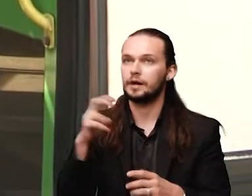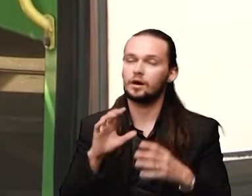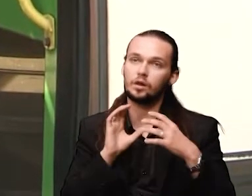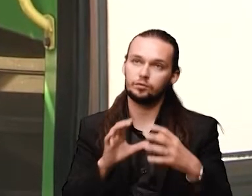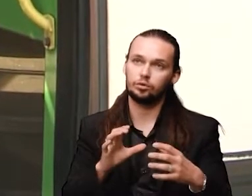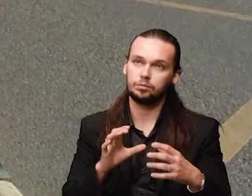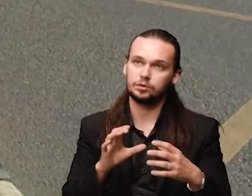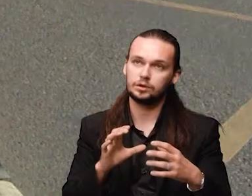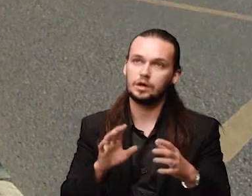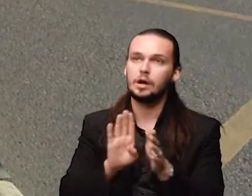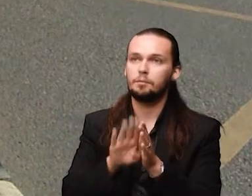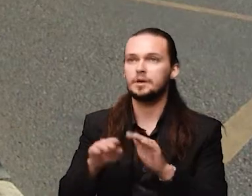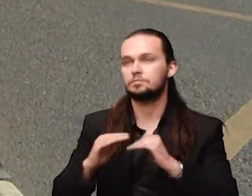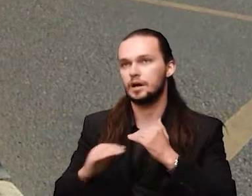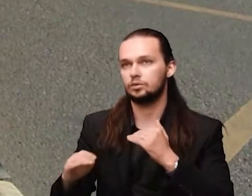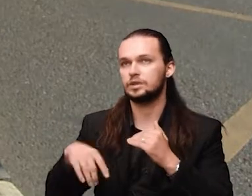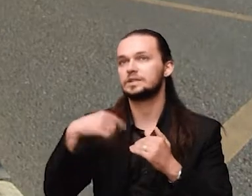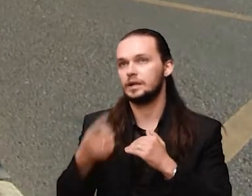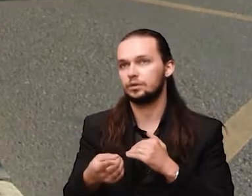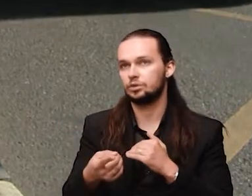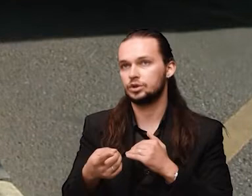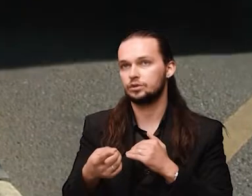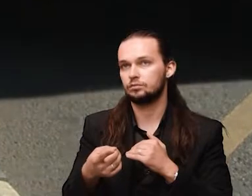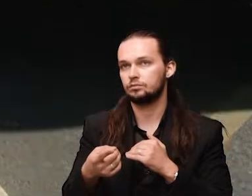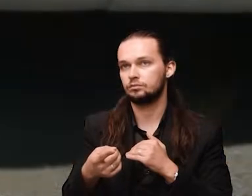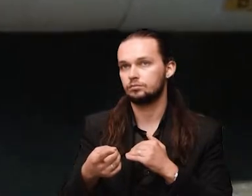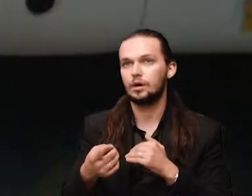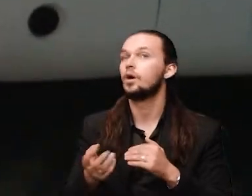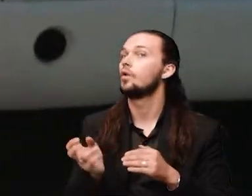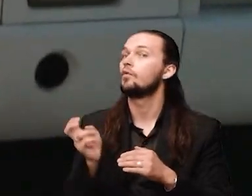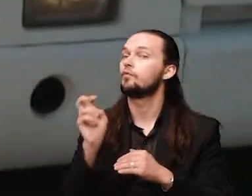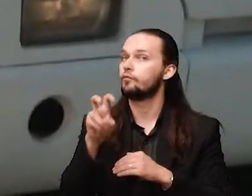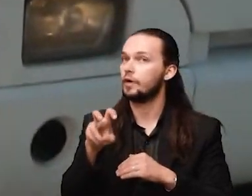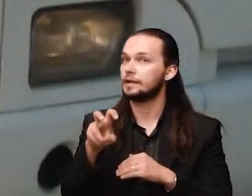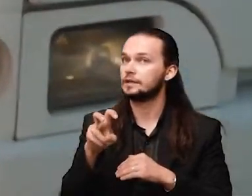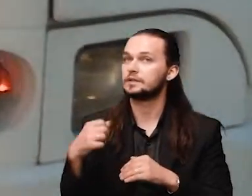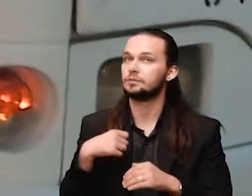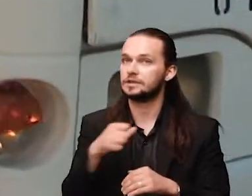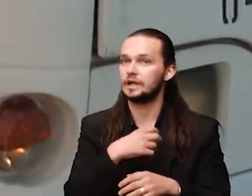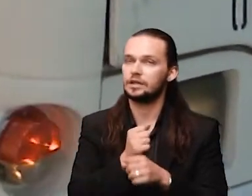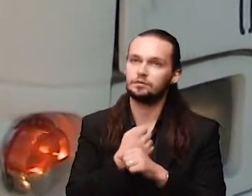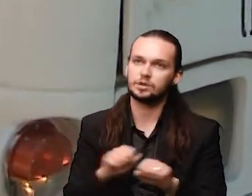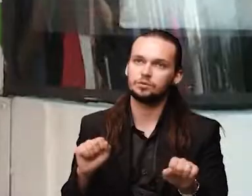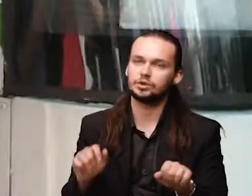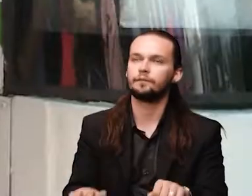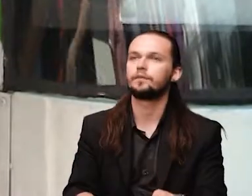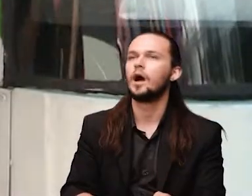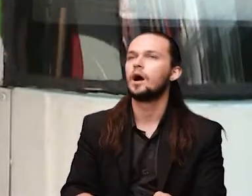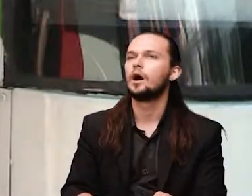системой. Следующий подошел буквально через несколько минут. Но войти в него самостоятельно так и не